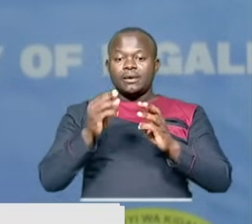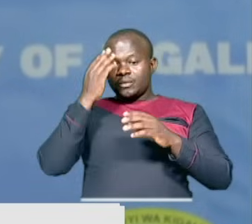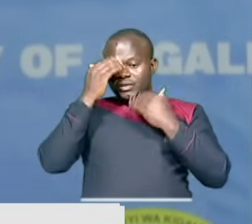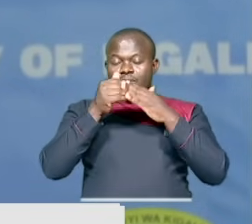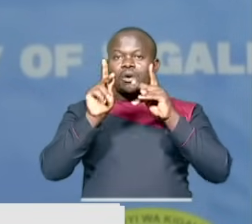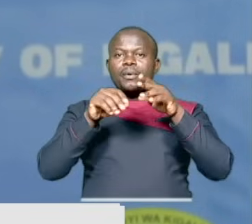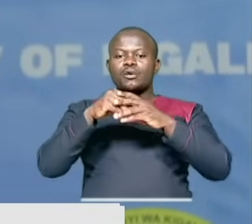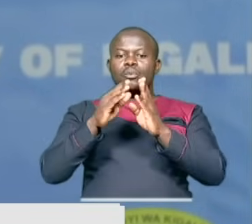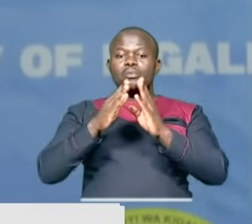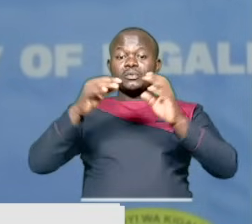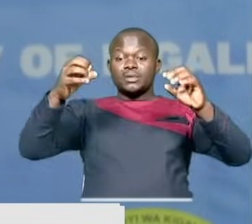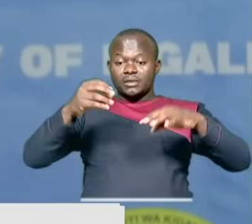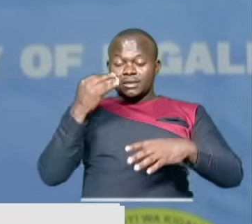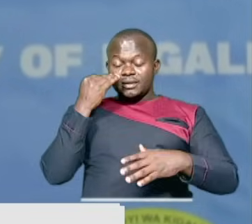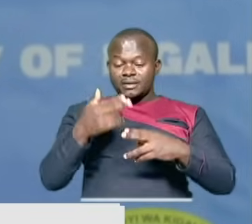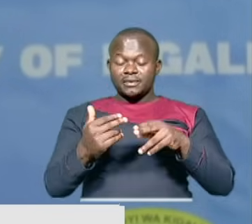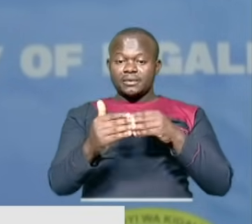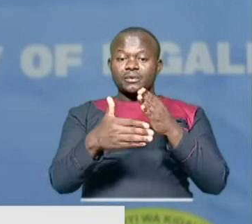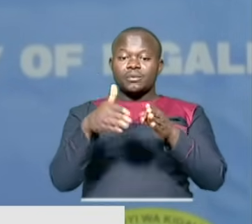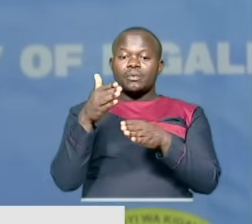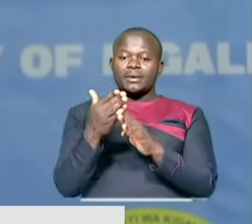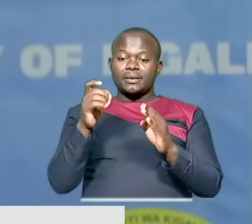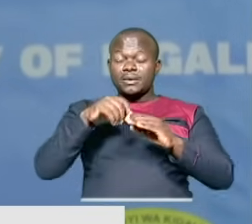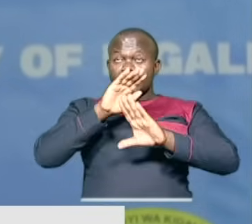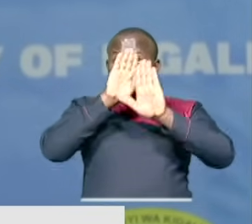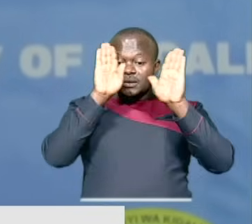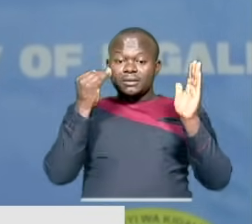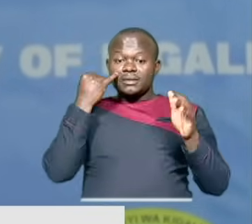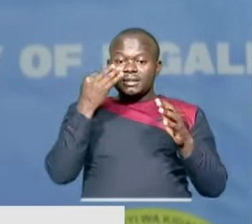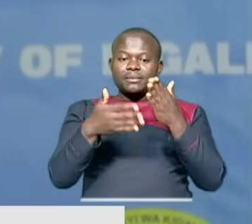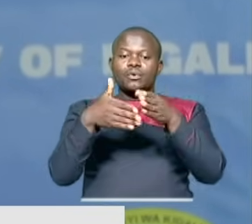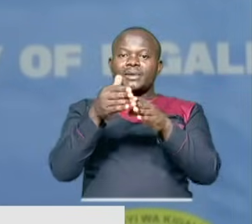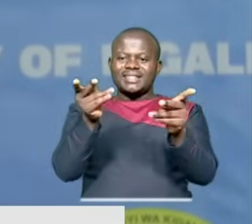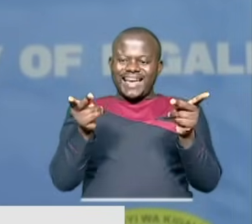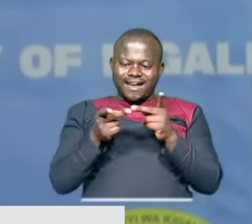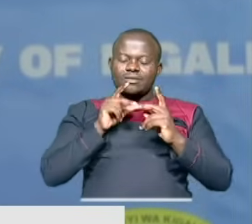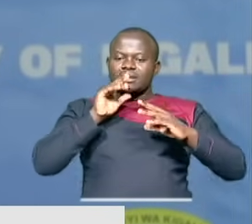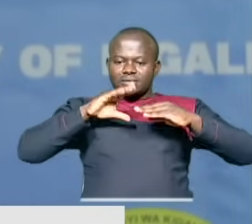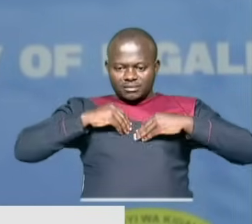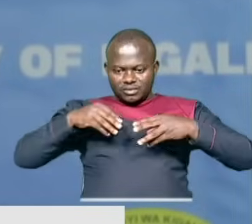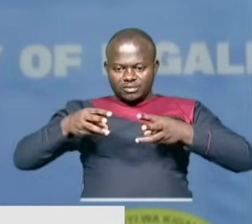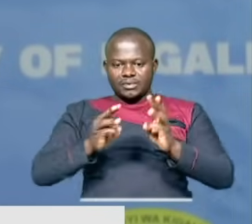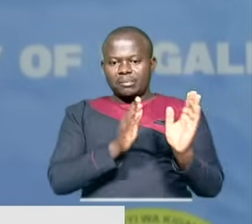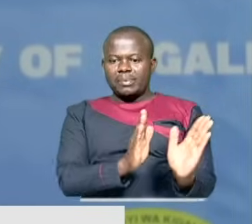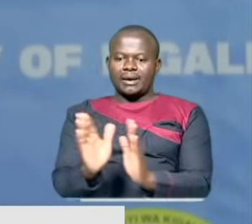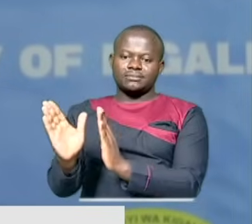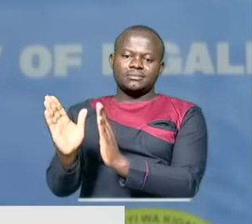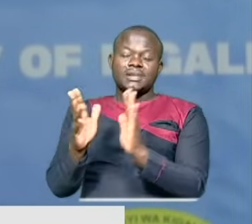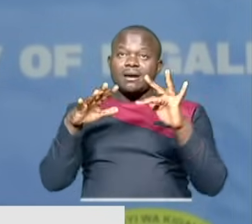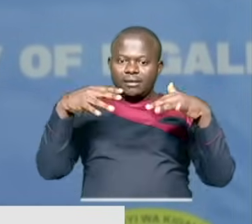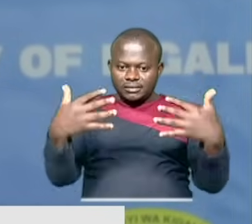mujyi wa Kigali nujya kubaka bikanasobanuka ko niba warubatse ahantu wanyuranyije n'uko igishushanyo mbonera